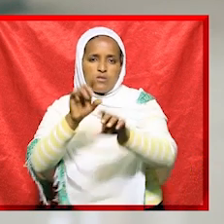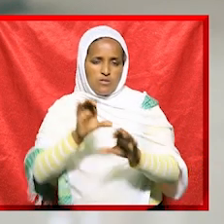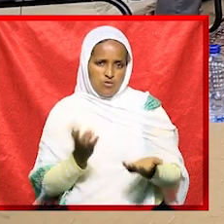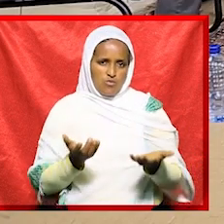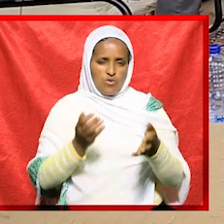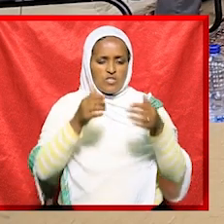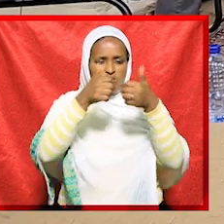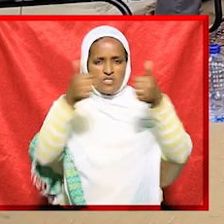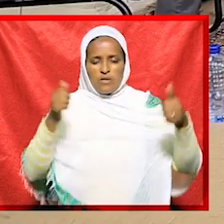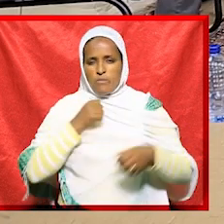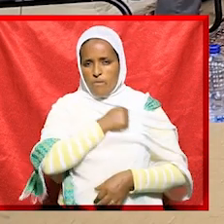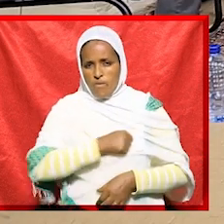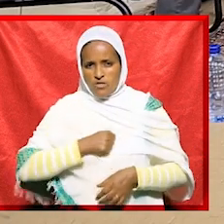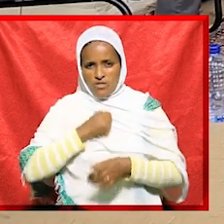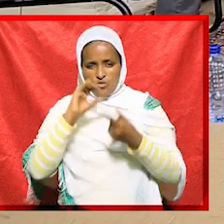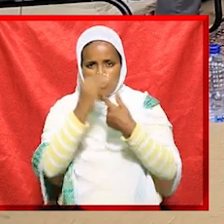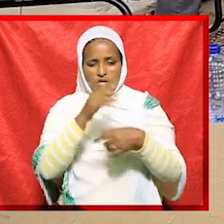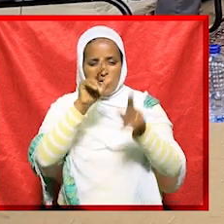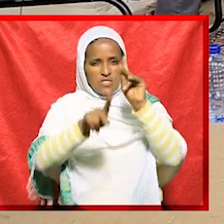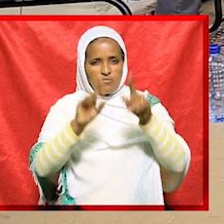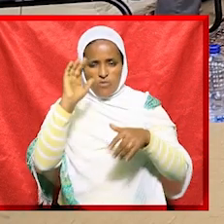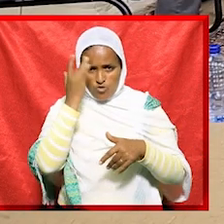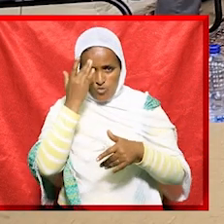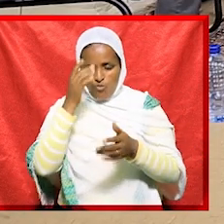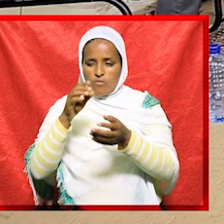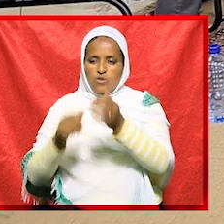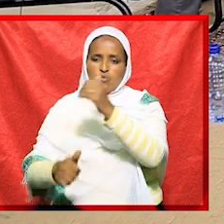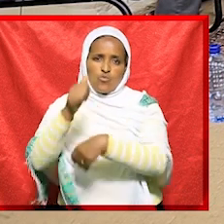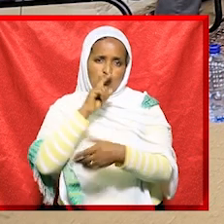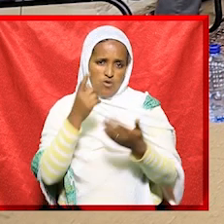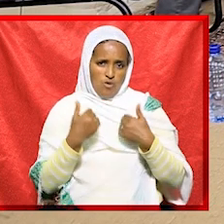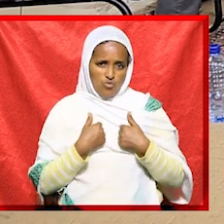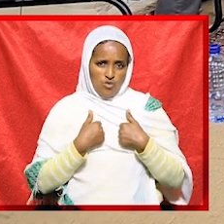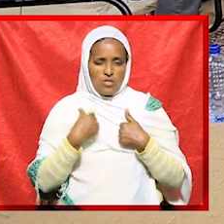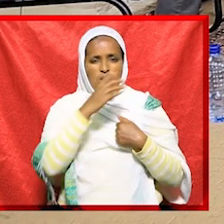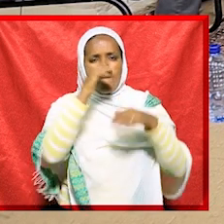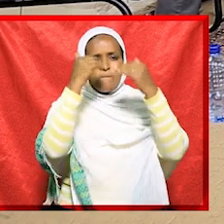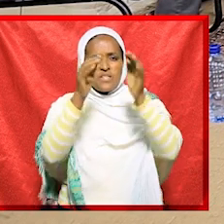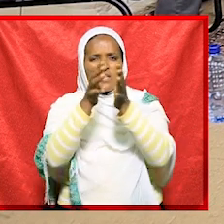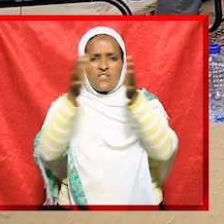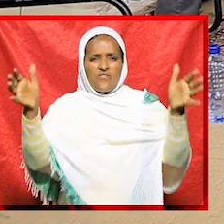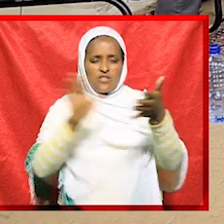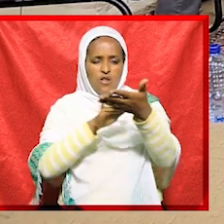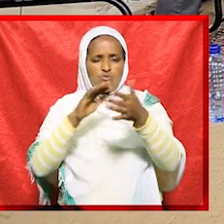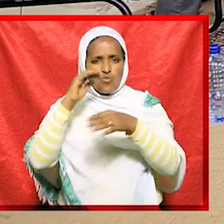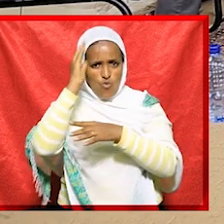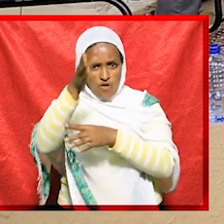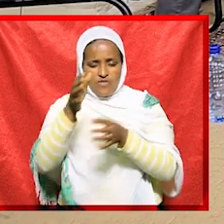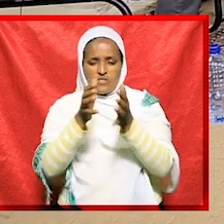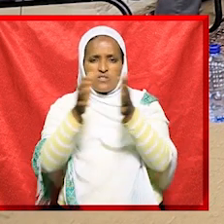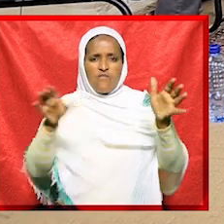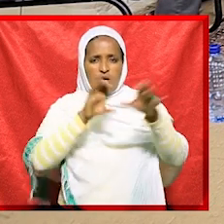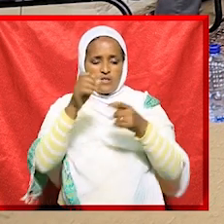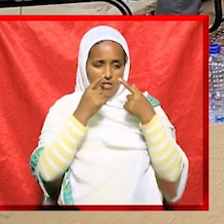ነው የተደረገው። እጅግ በሚያሳዝን ሁኔታ ህዝቦቻችን በበሽታውም እያለቁ ነው ያሉትና መጠነ ሰፊ ነው። ያው ጥናቱን በሌላ ጊዜ